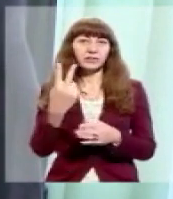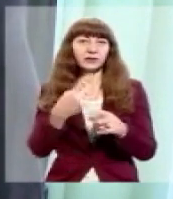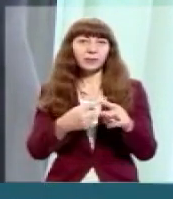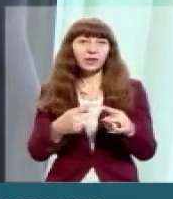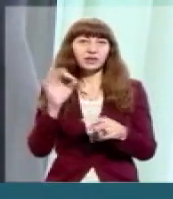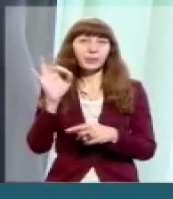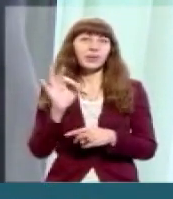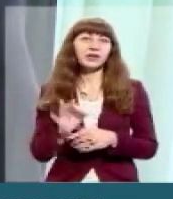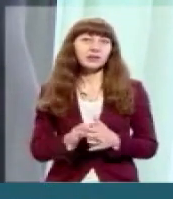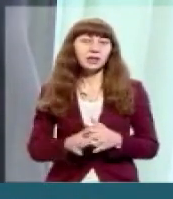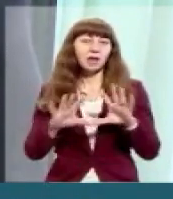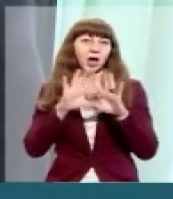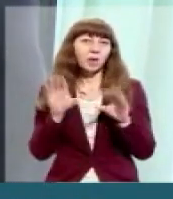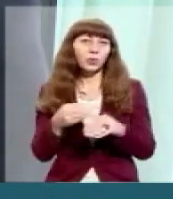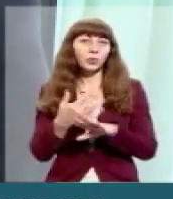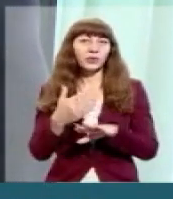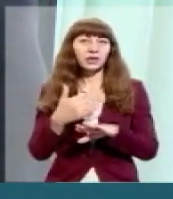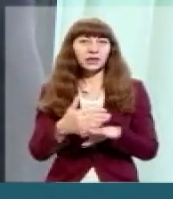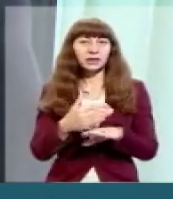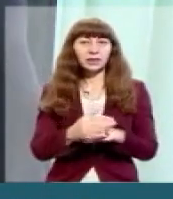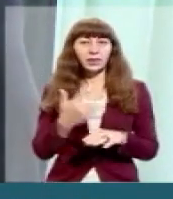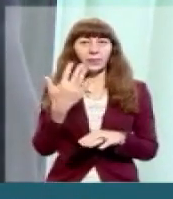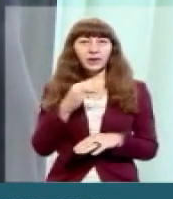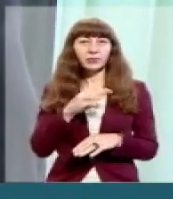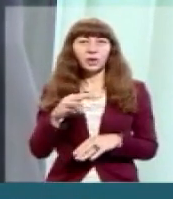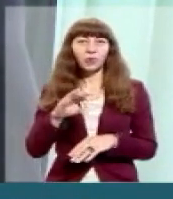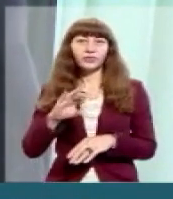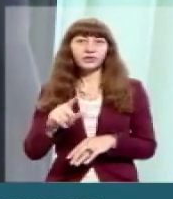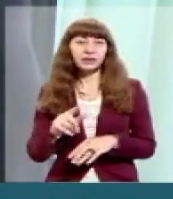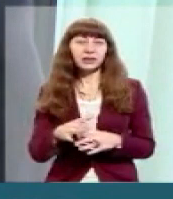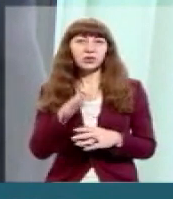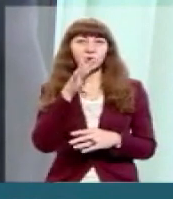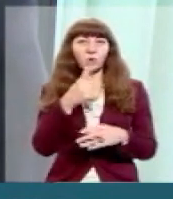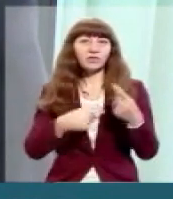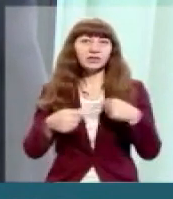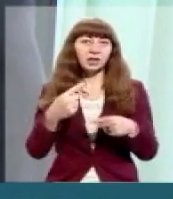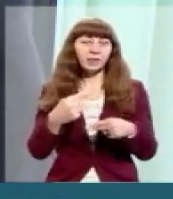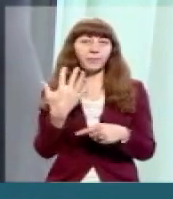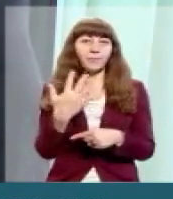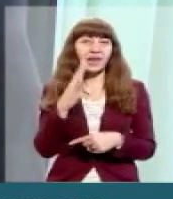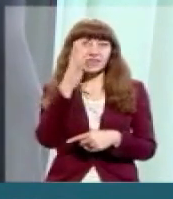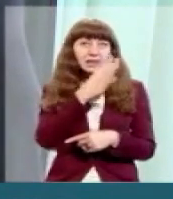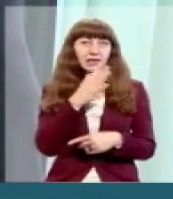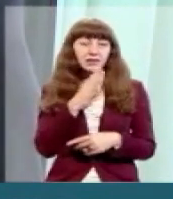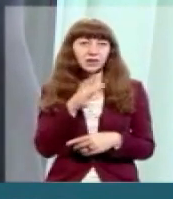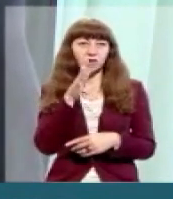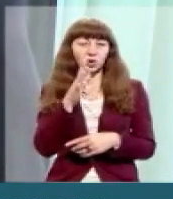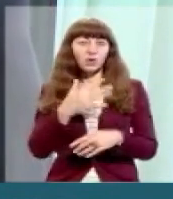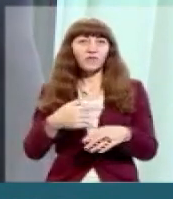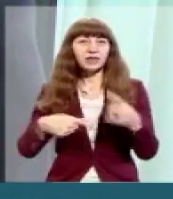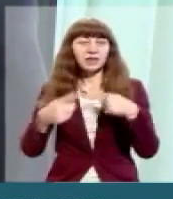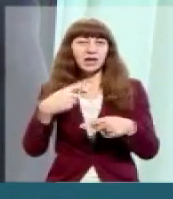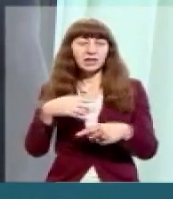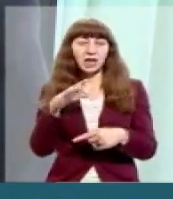несиенің қайтарымы 2,5% құрайды. Бұл несиенің көлемі 5 миллион теңге. Қайтарым мерзімі 5 жыл. Мал шаруашылығын дамыту үшін берілетін